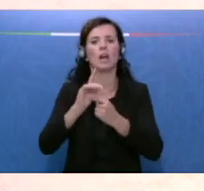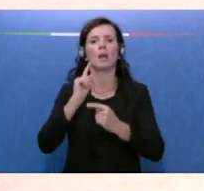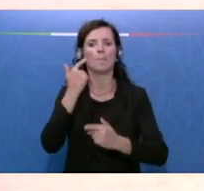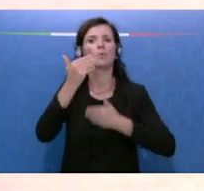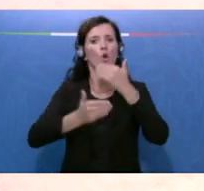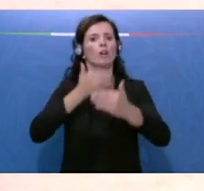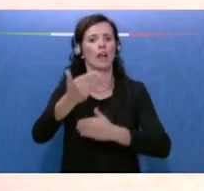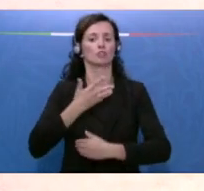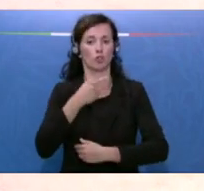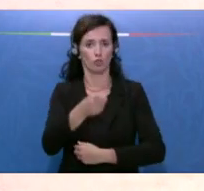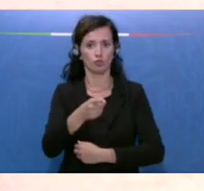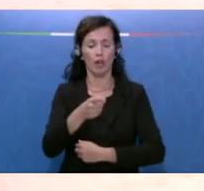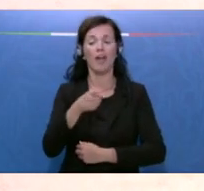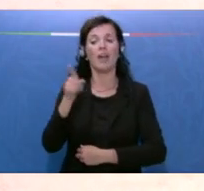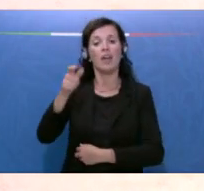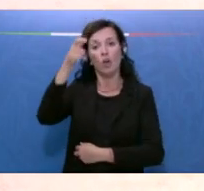figo